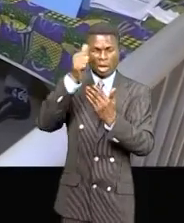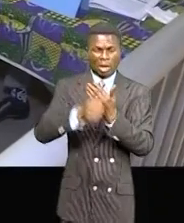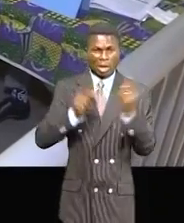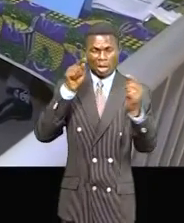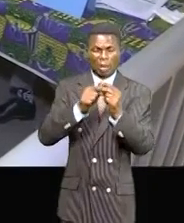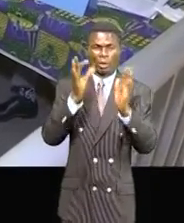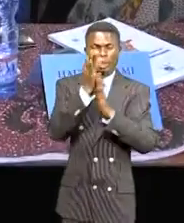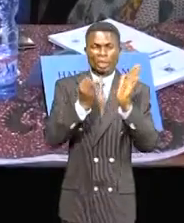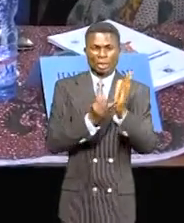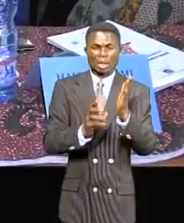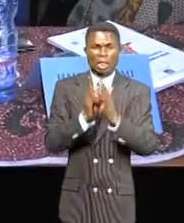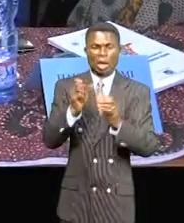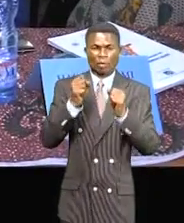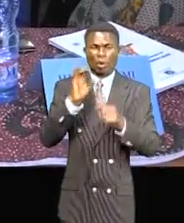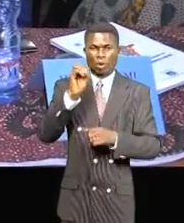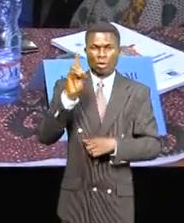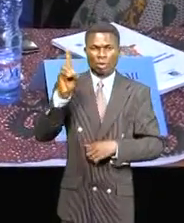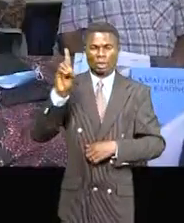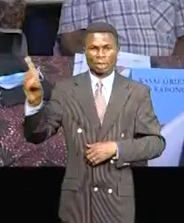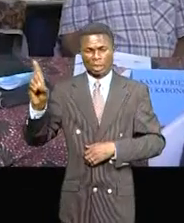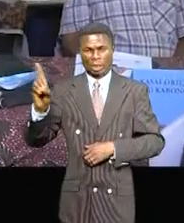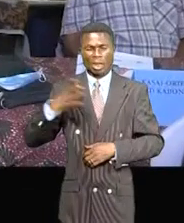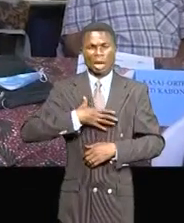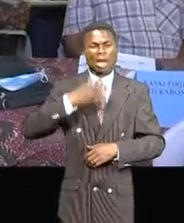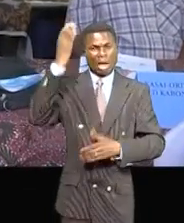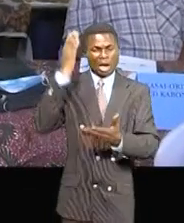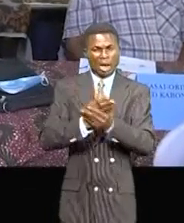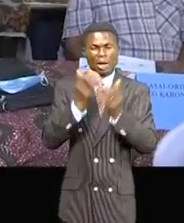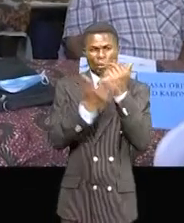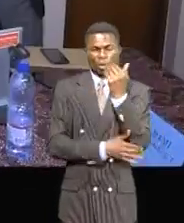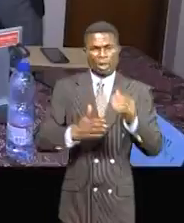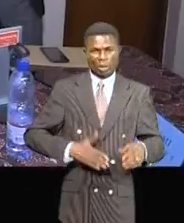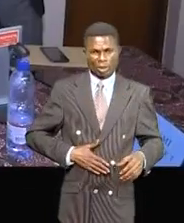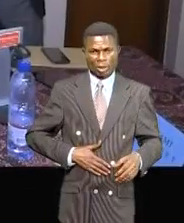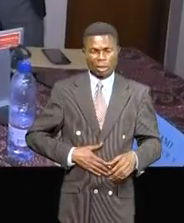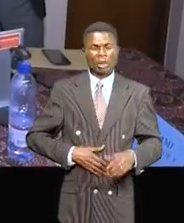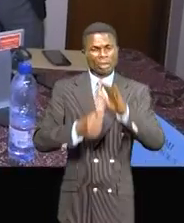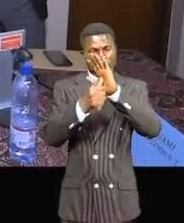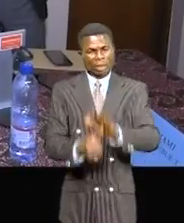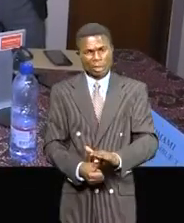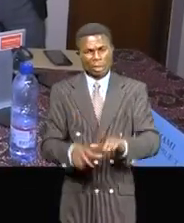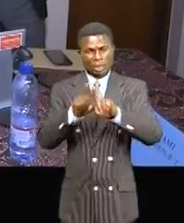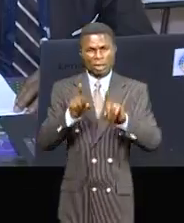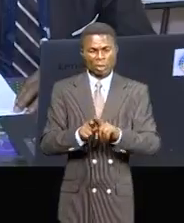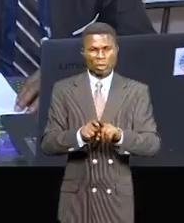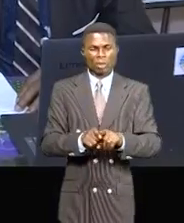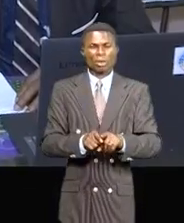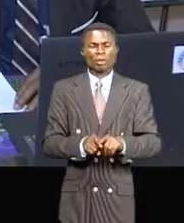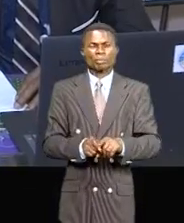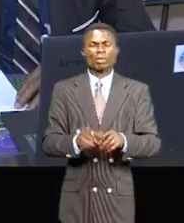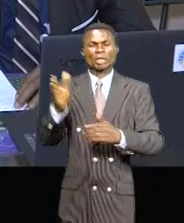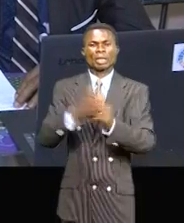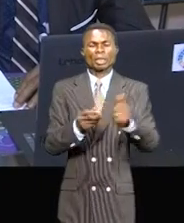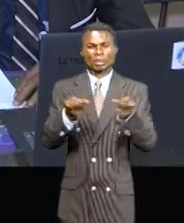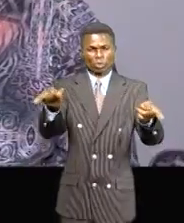objectifs de développement durable, ODD, et vise à vaincre la pauvreté, la faim, les discriminations et les dégradations de